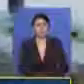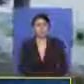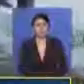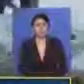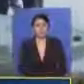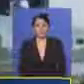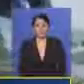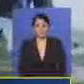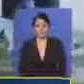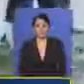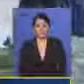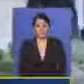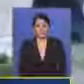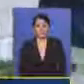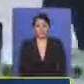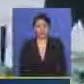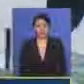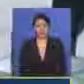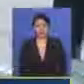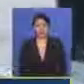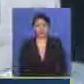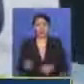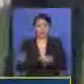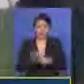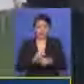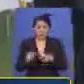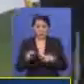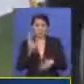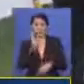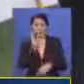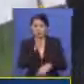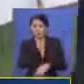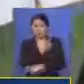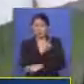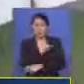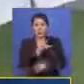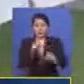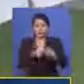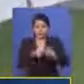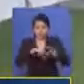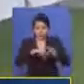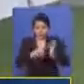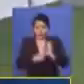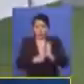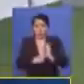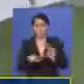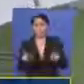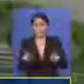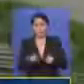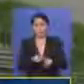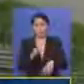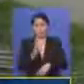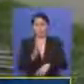Но терапевтический блок, мына жерде ана мен бала блогы. Мына жерде инфекционный и бізде патологический